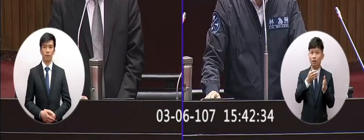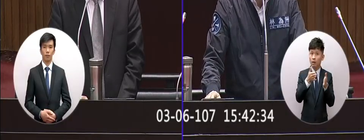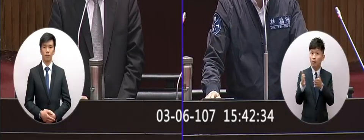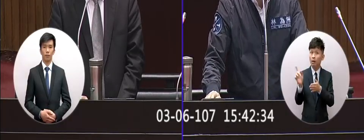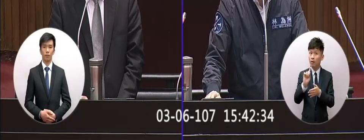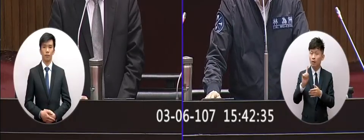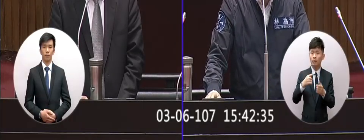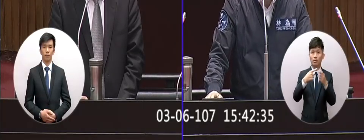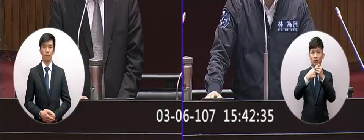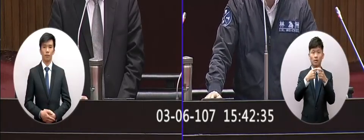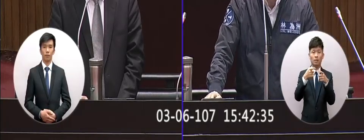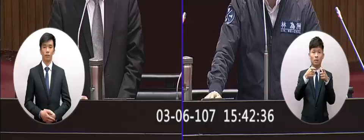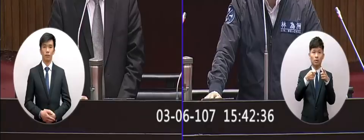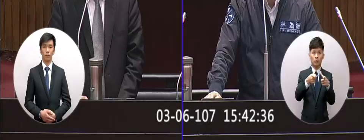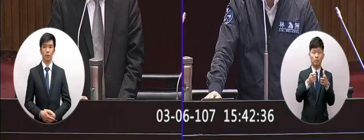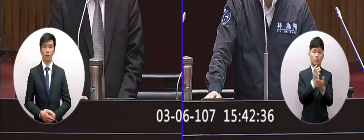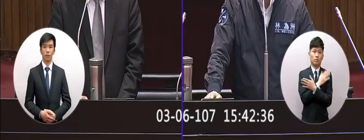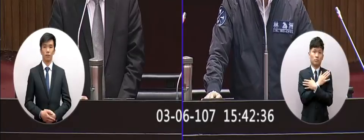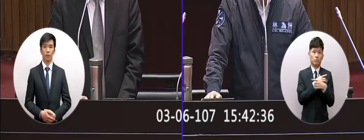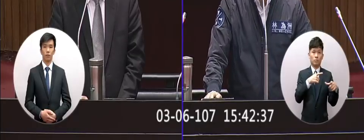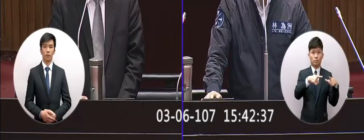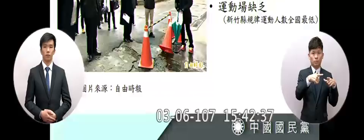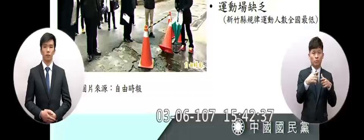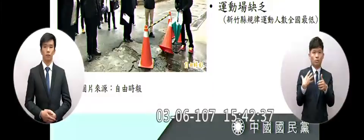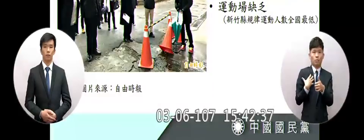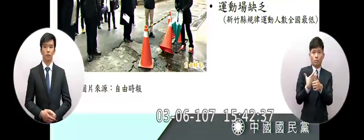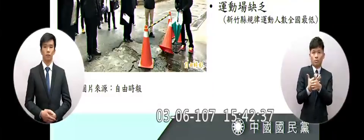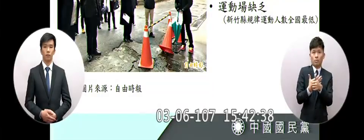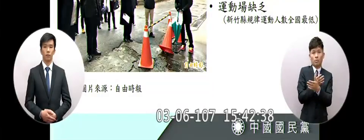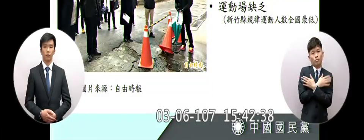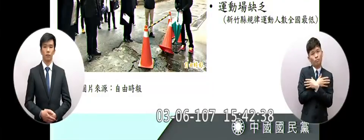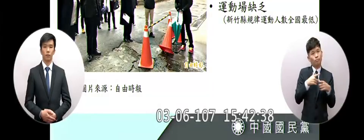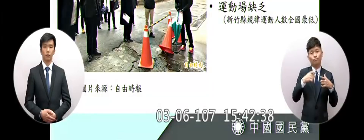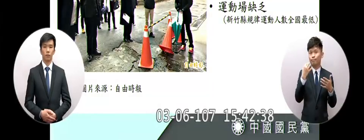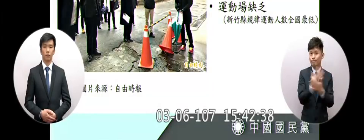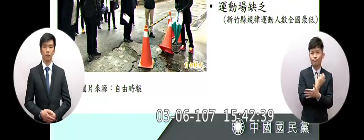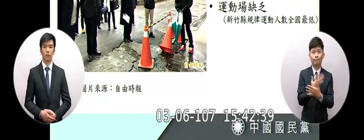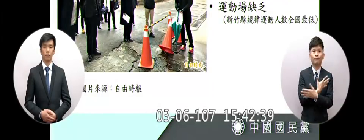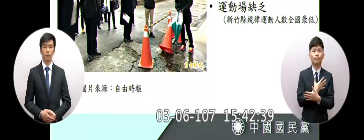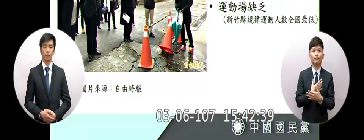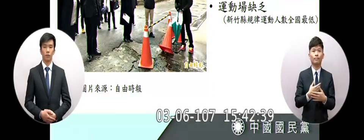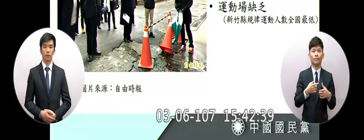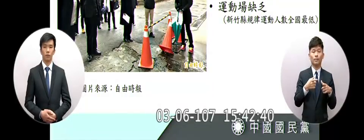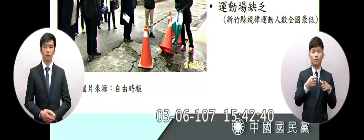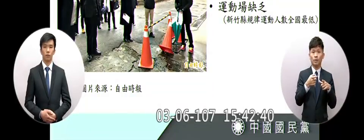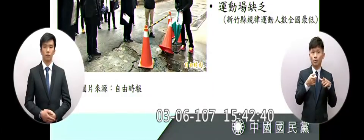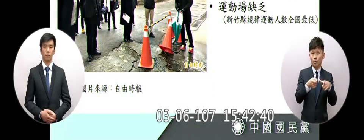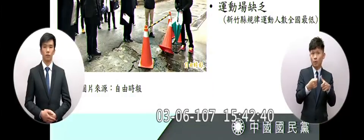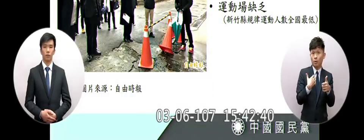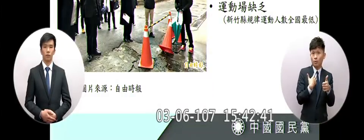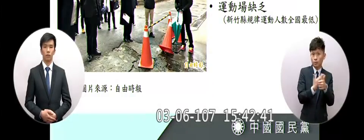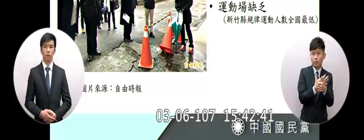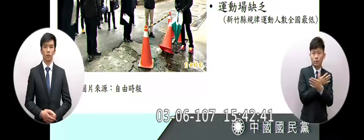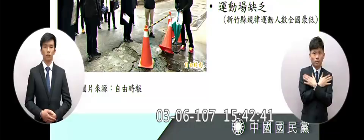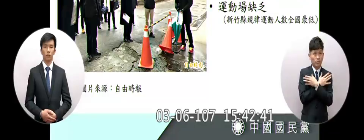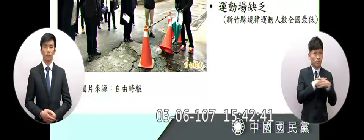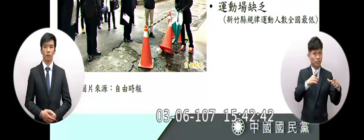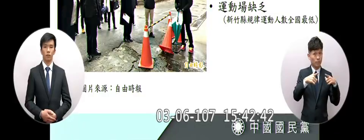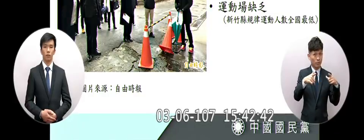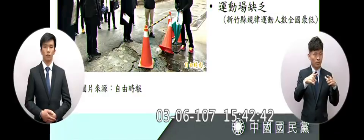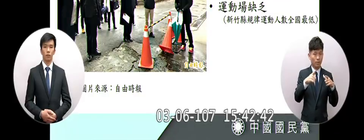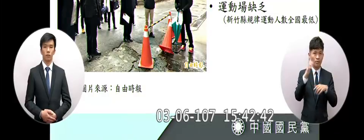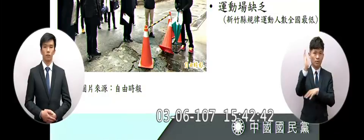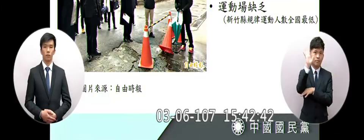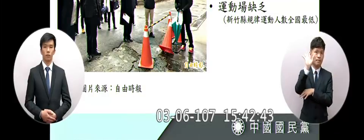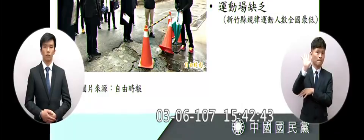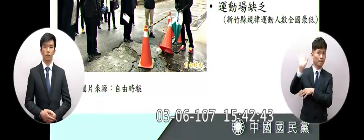一个，公托公幼不足啊，公托公幼那都是县市政府